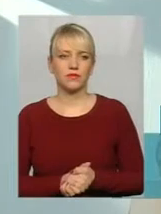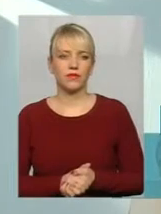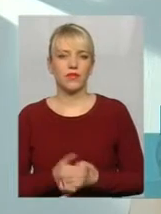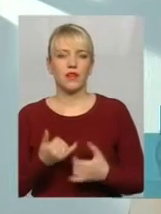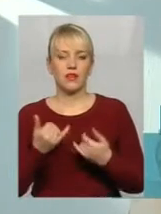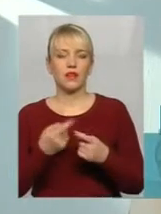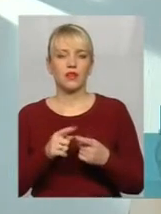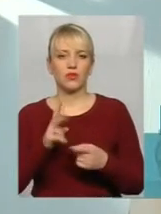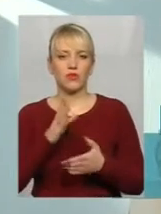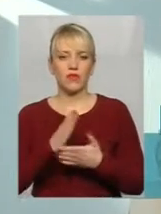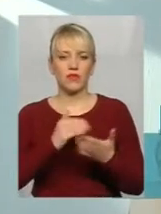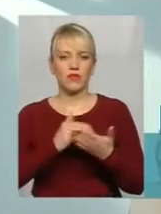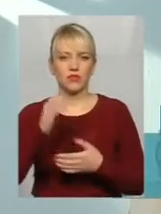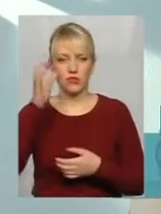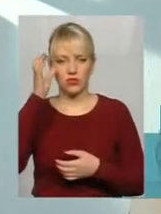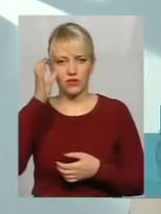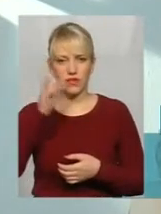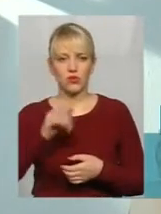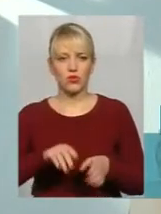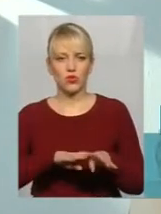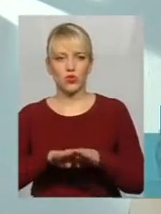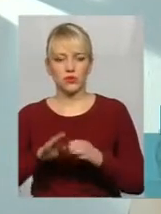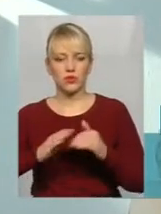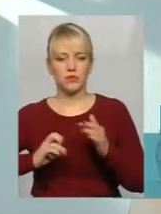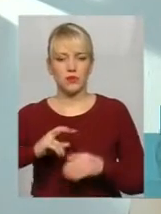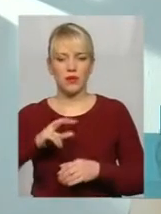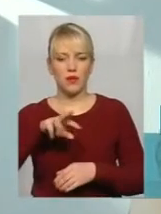тих, хто має вищу освіту, то ступінь спеціаліста або